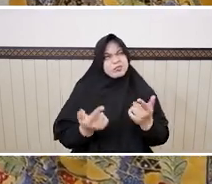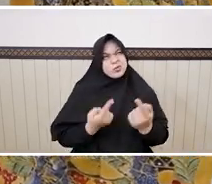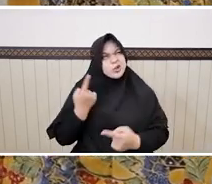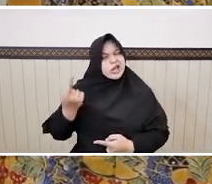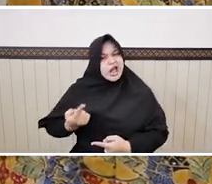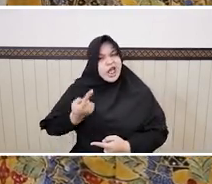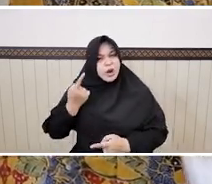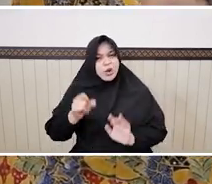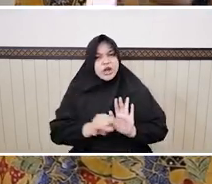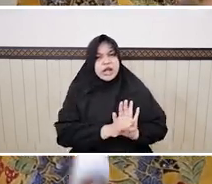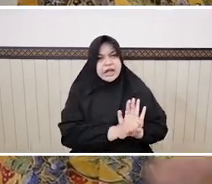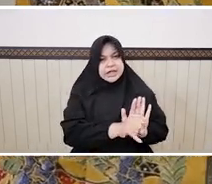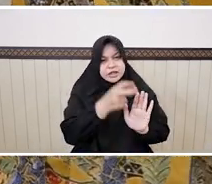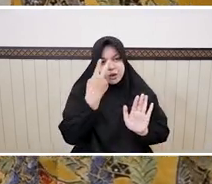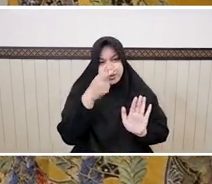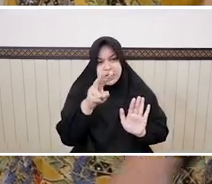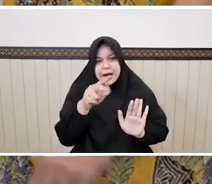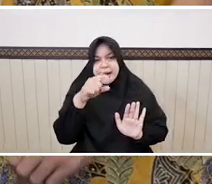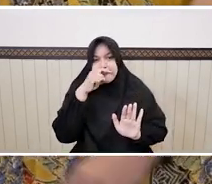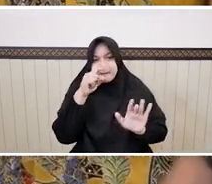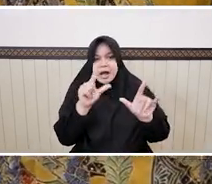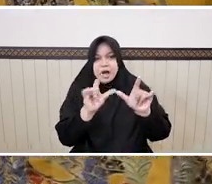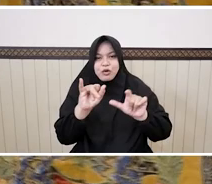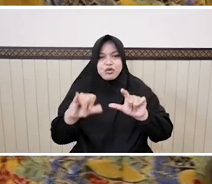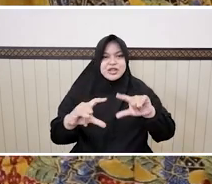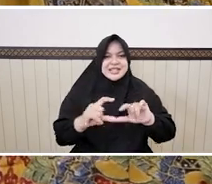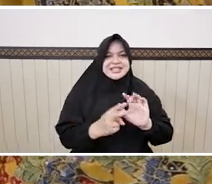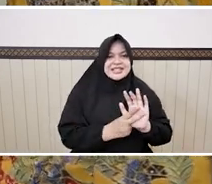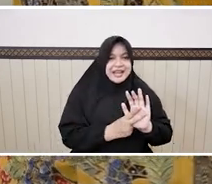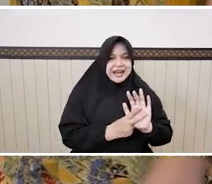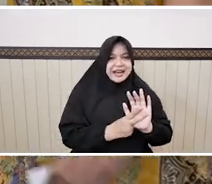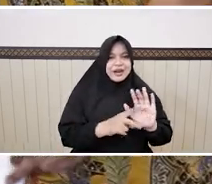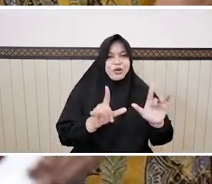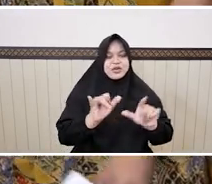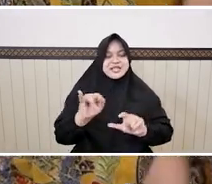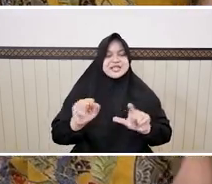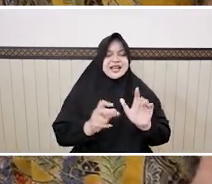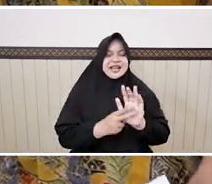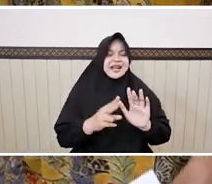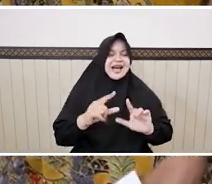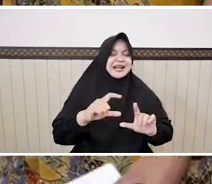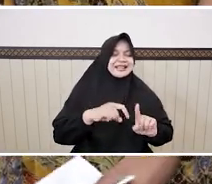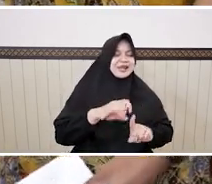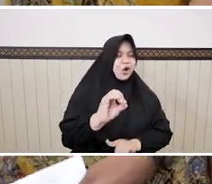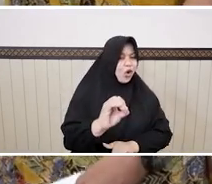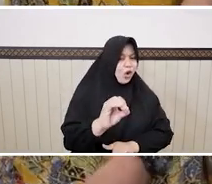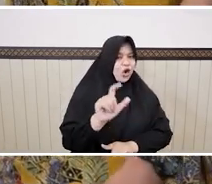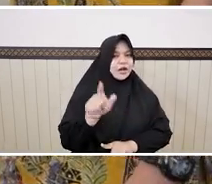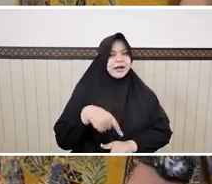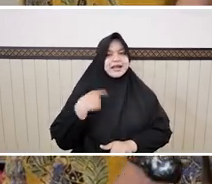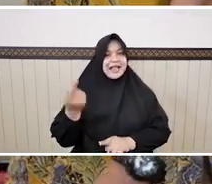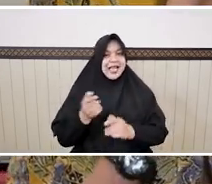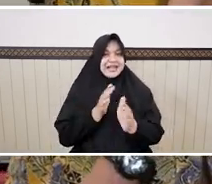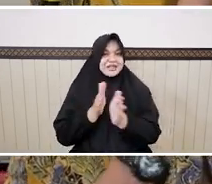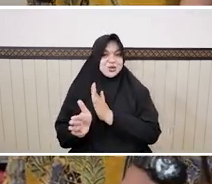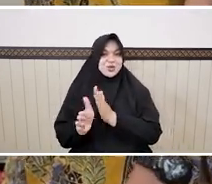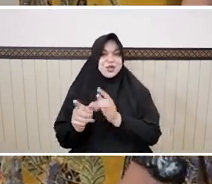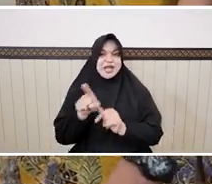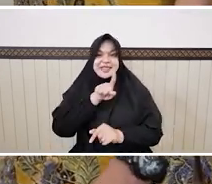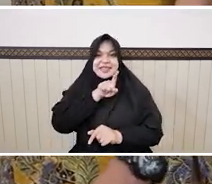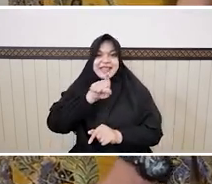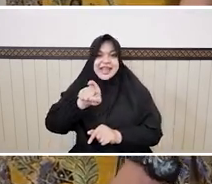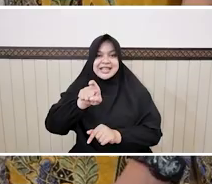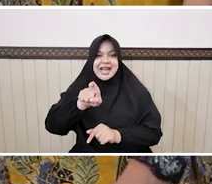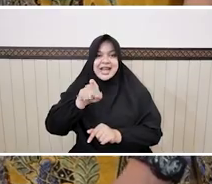hidden Tasnya kita melihat ada nama Pak wijang Nur Wijanarko baik masa depan kita langsung saja masih fun kita